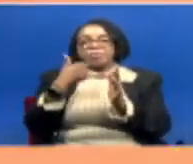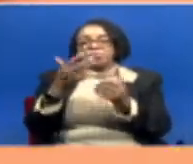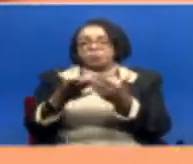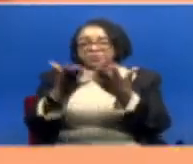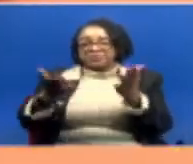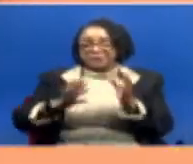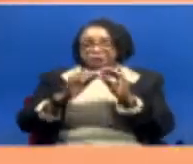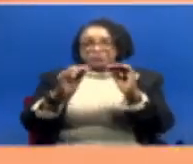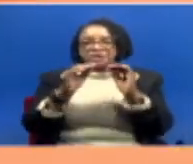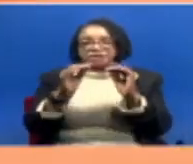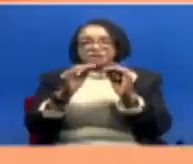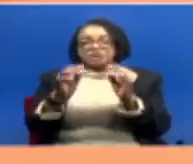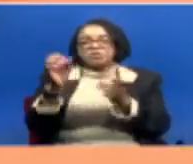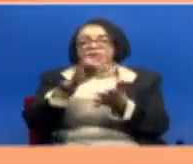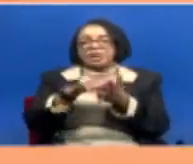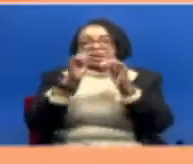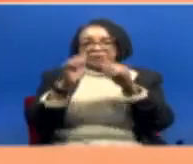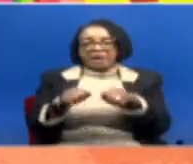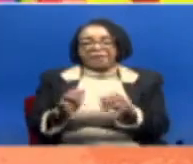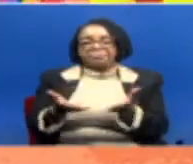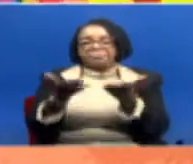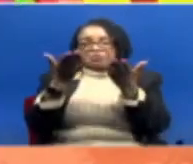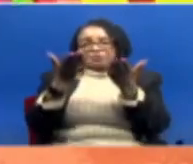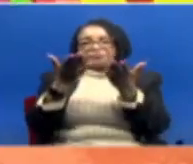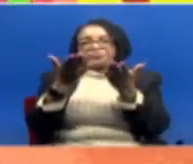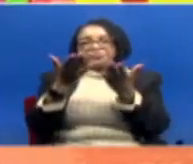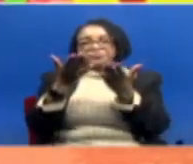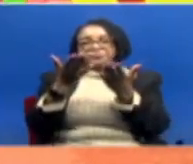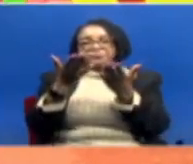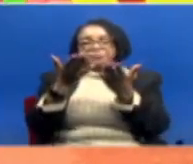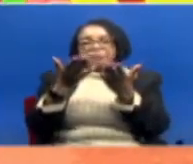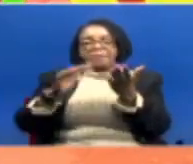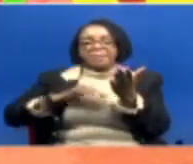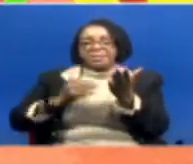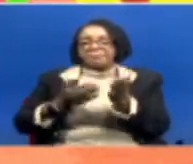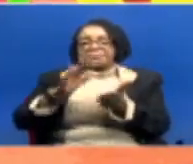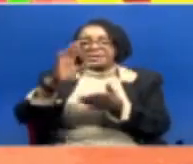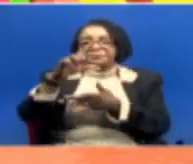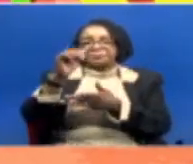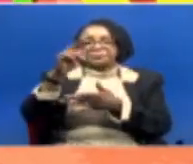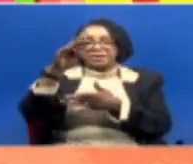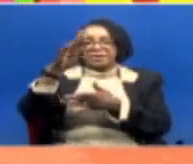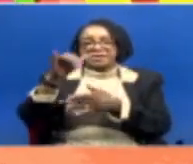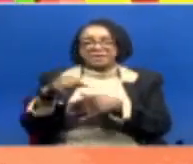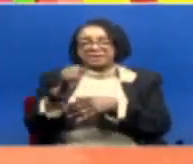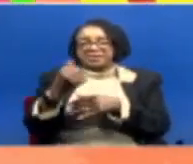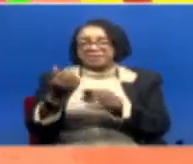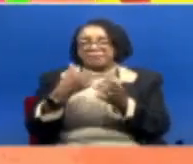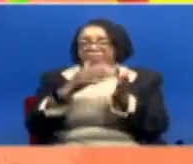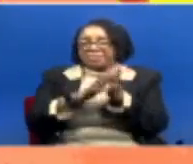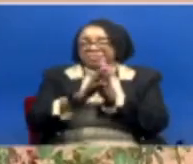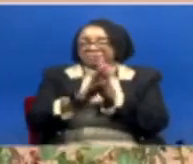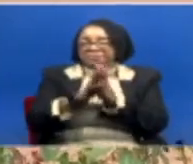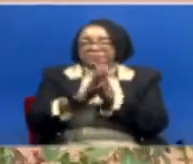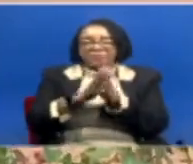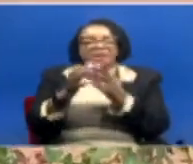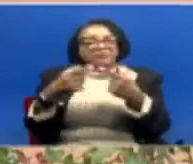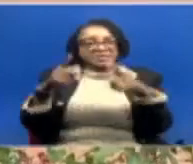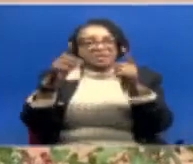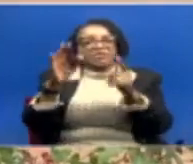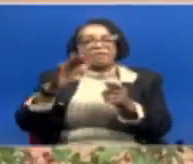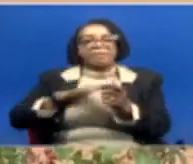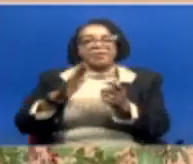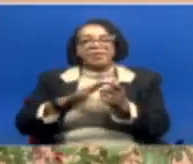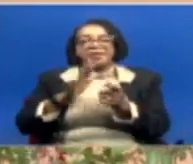kumfundisha ili kuboresha ujuzi wake. Mamake Gladys Kenywa anajivunia mafanikio ya mwanawe. At his